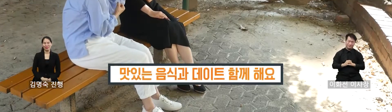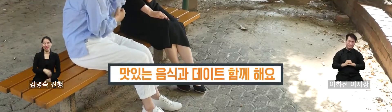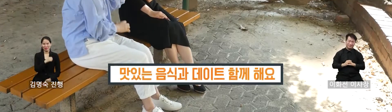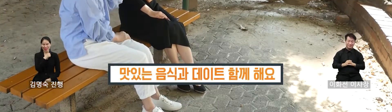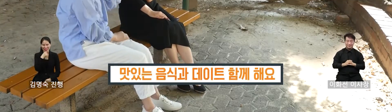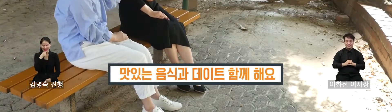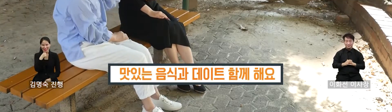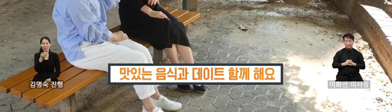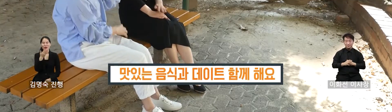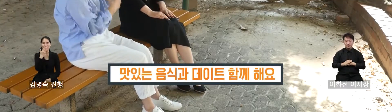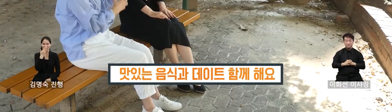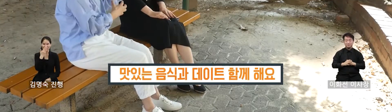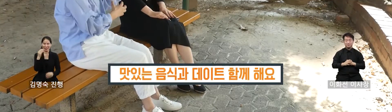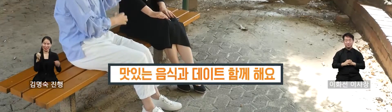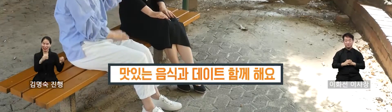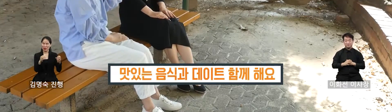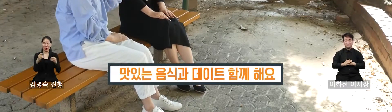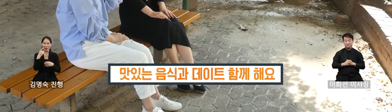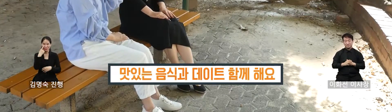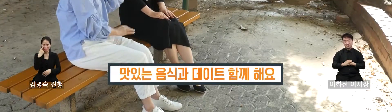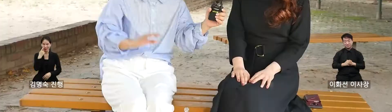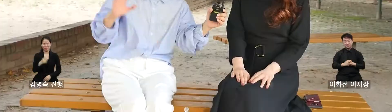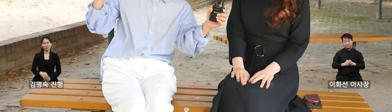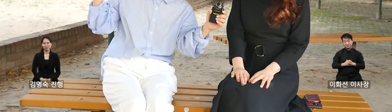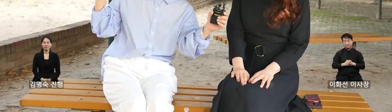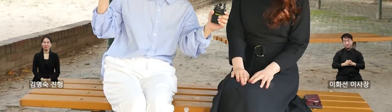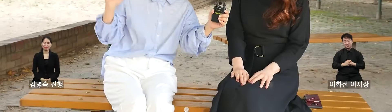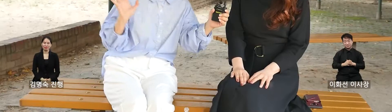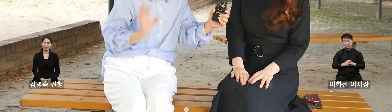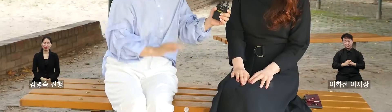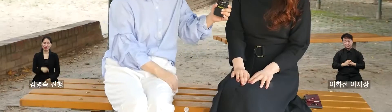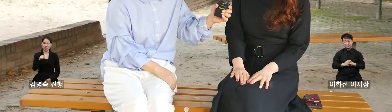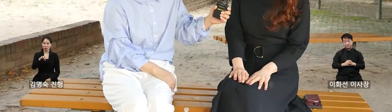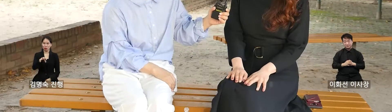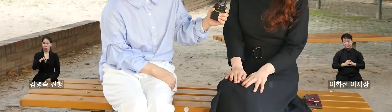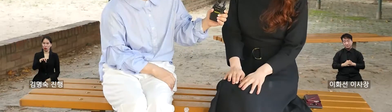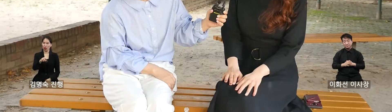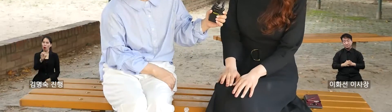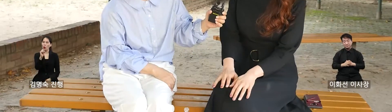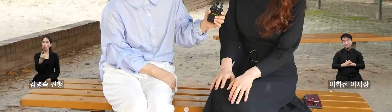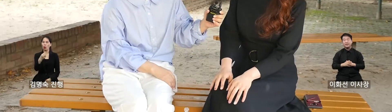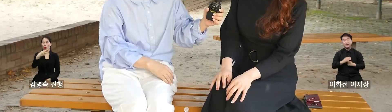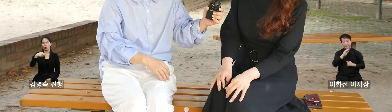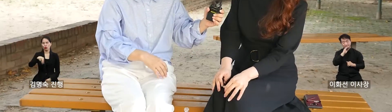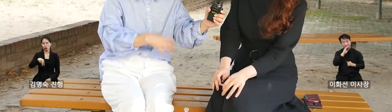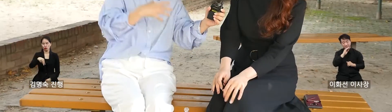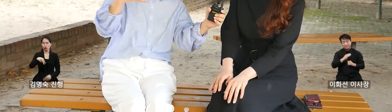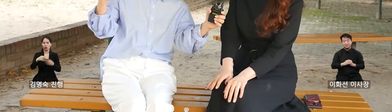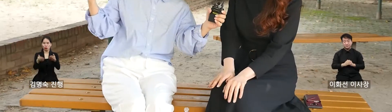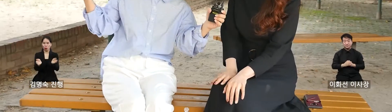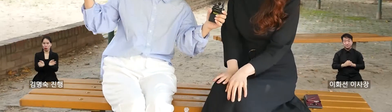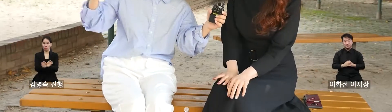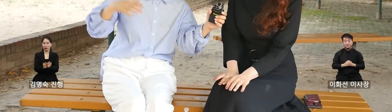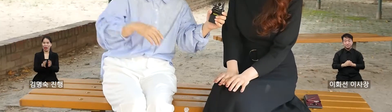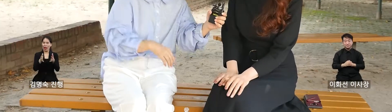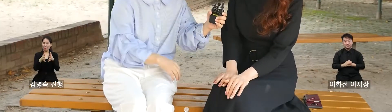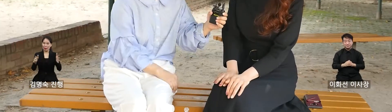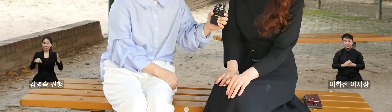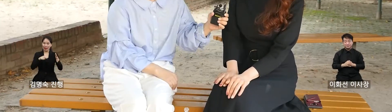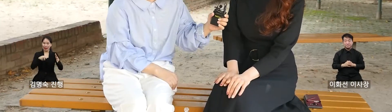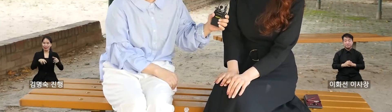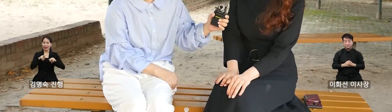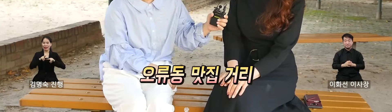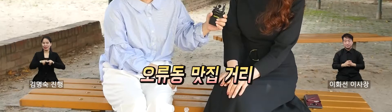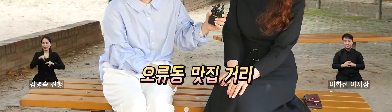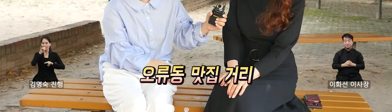맛있는 네. 걸 먹으면서 네네. 또 이야기 나눌 텐데요. 네. 이쪽이 오류동이에요. 네. 네. 저희가 지금 아파트 단지 안쪽에